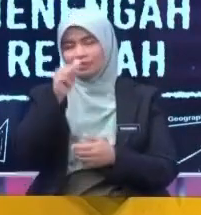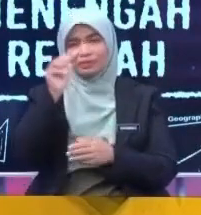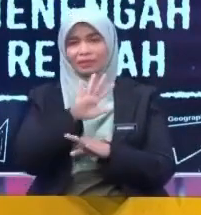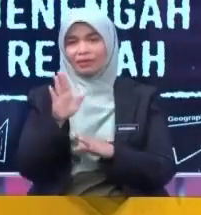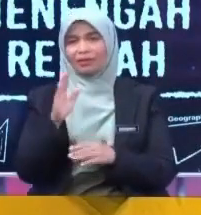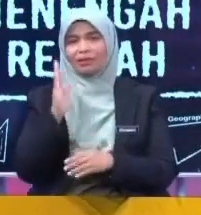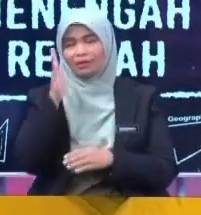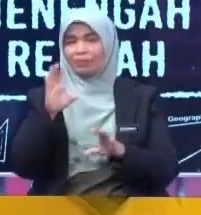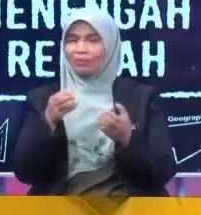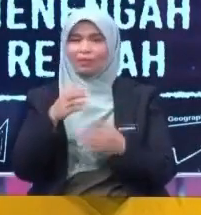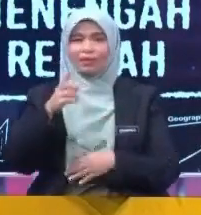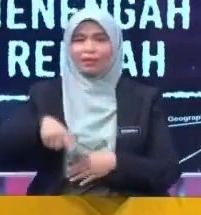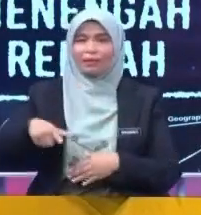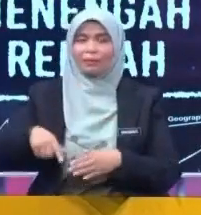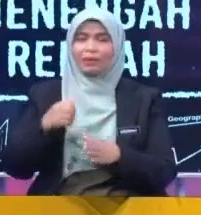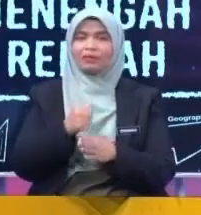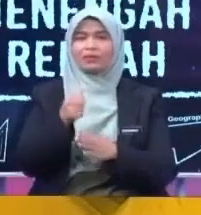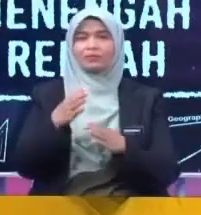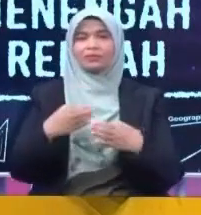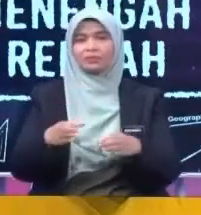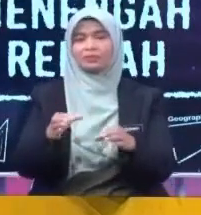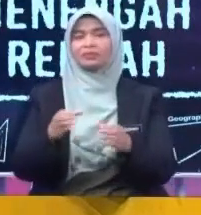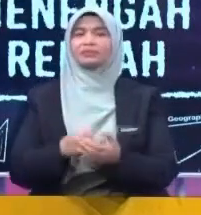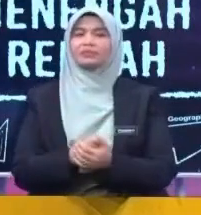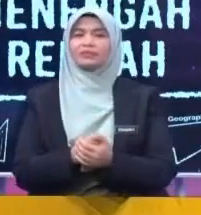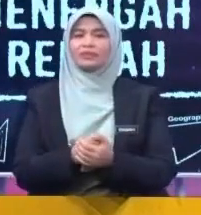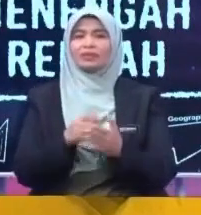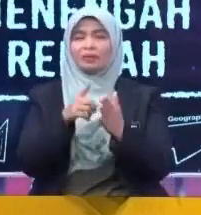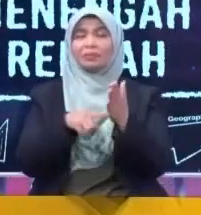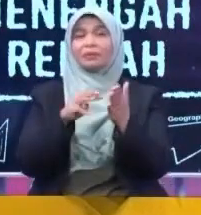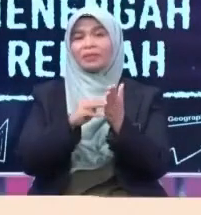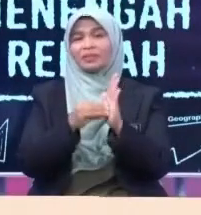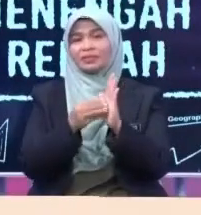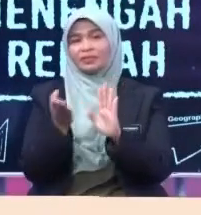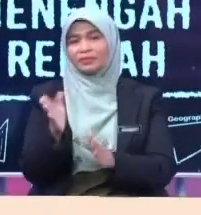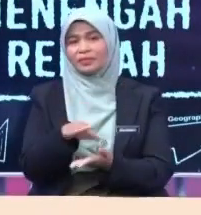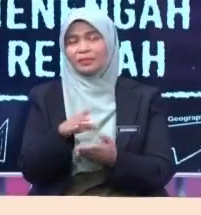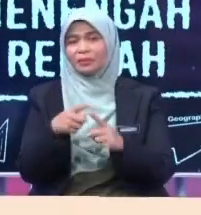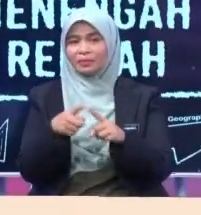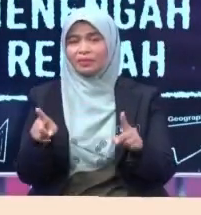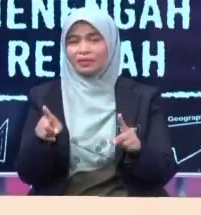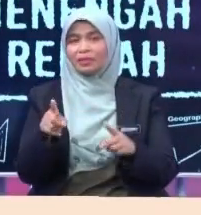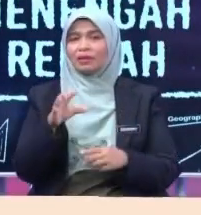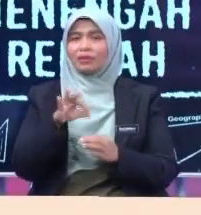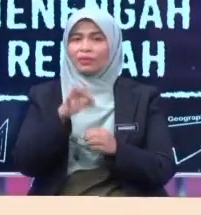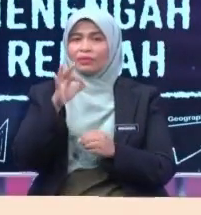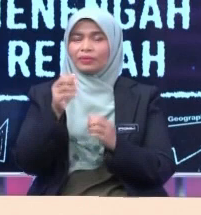walaupun sesaat kematian tersebut. Jadi apakah maksud kematian? Kematian adalah perpisahan antara roh dengan